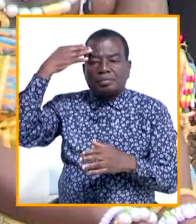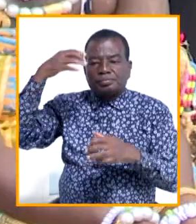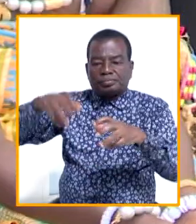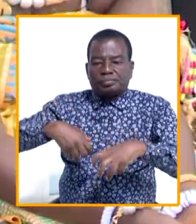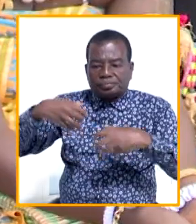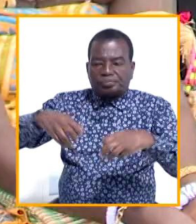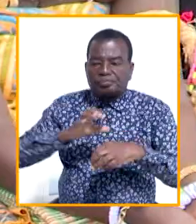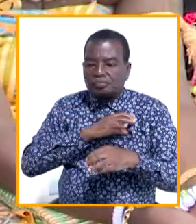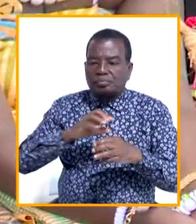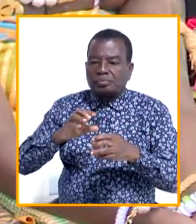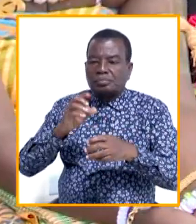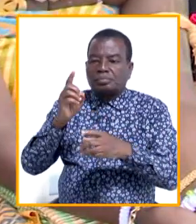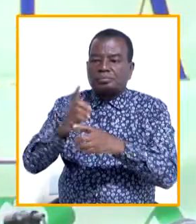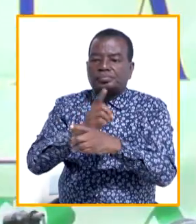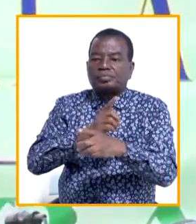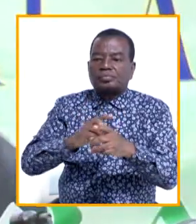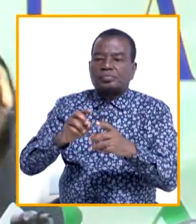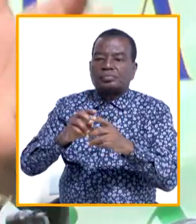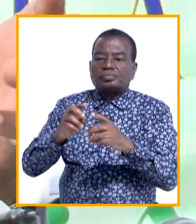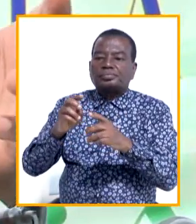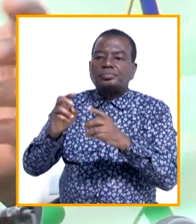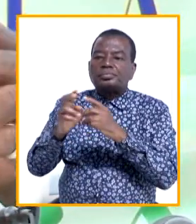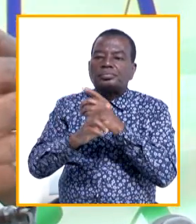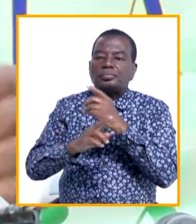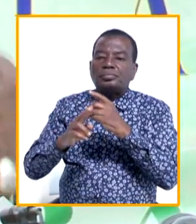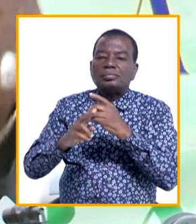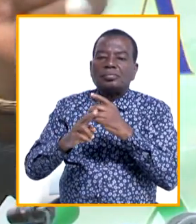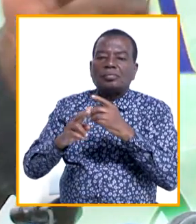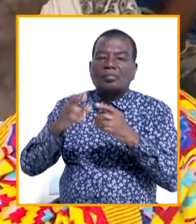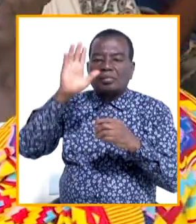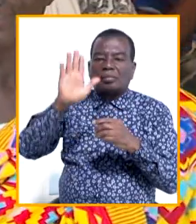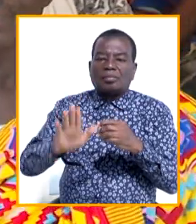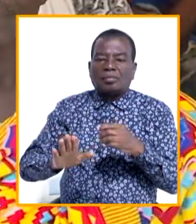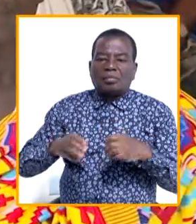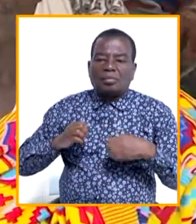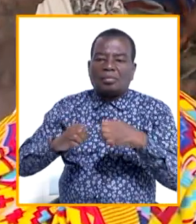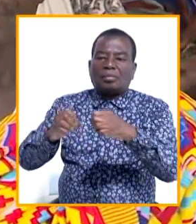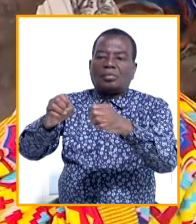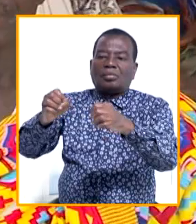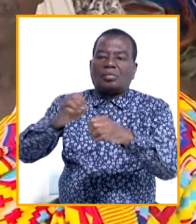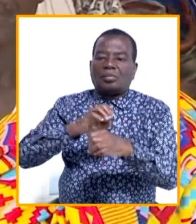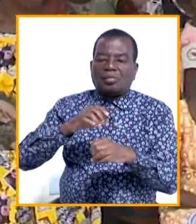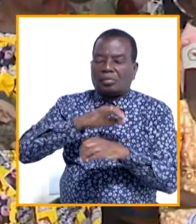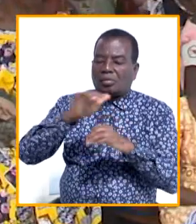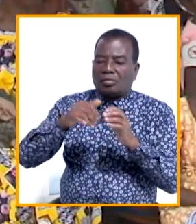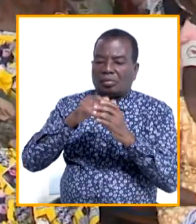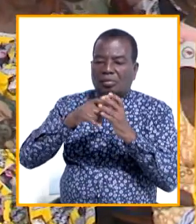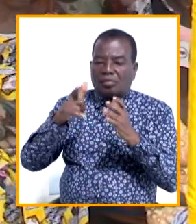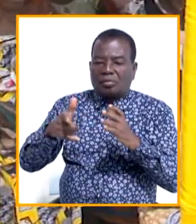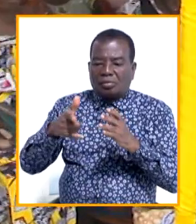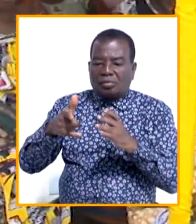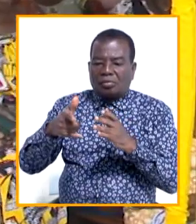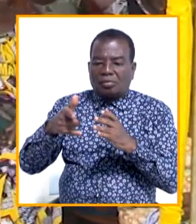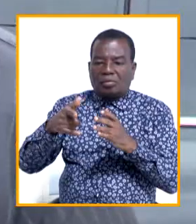l'Agriculture et du Développement rural Kobena Kwassi adjumani a salué et encouragé la pérénisation du patrimoine